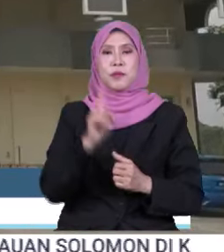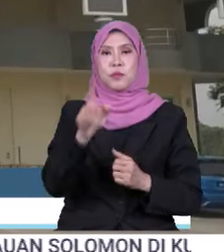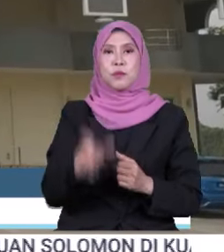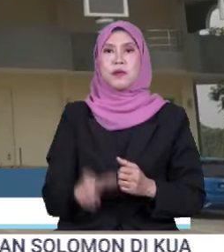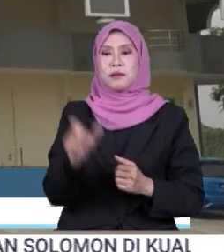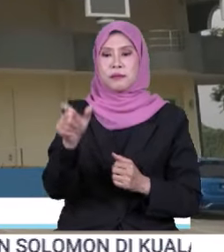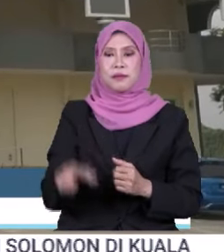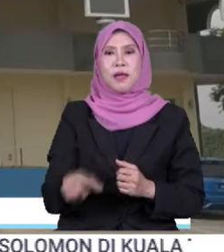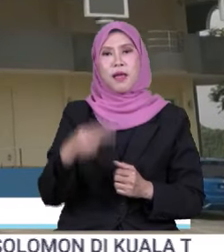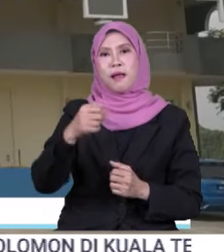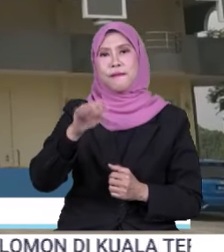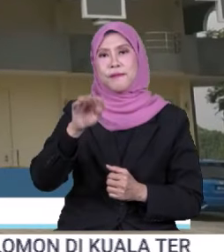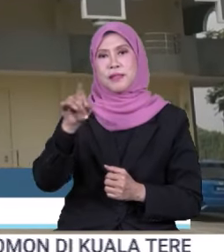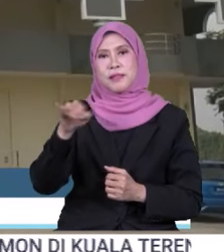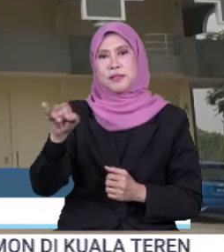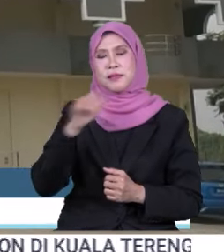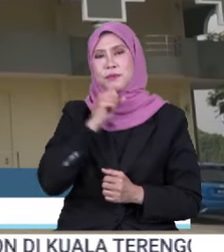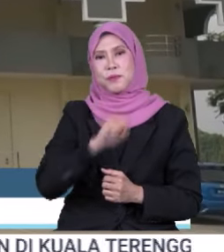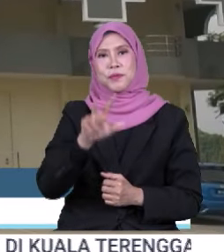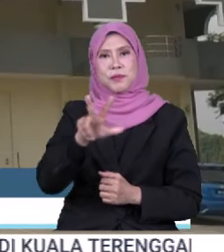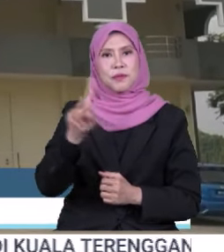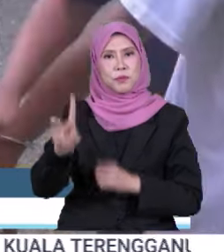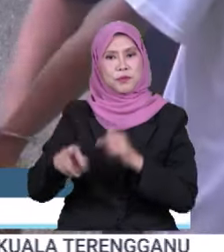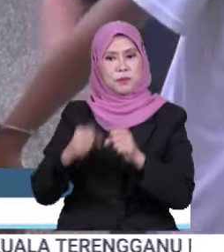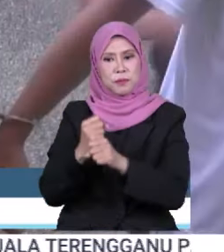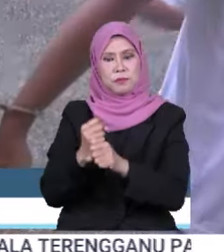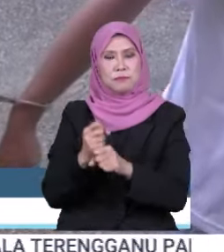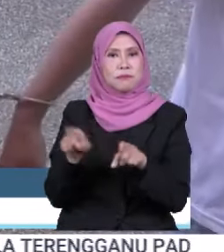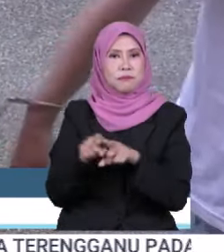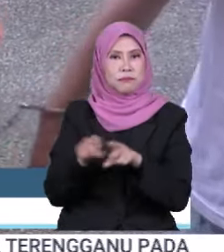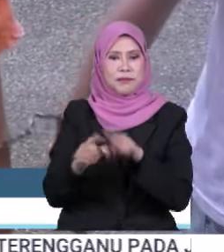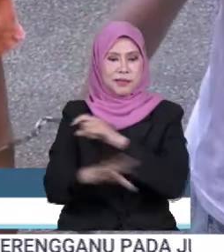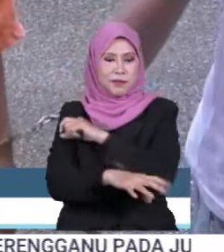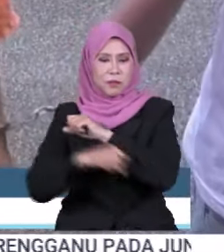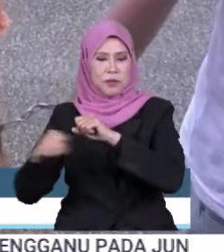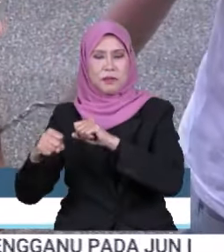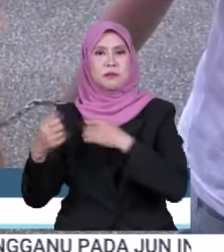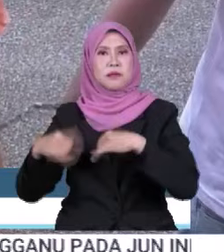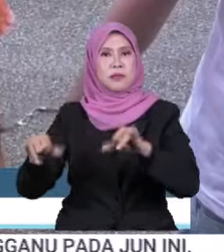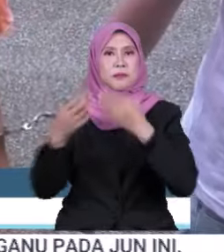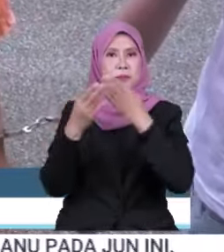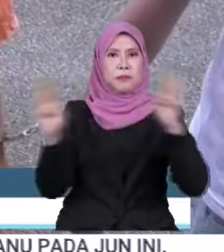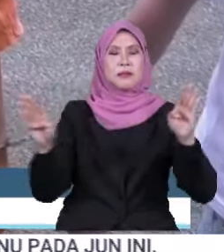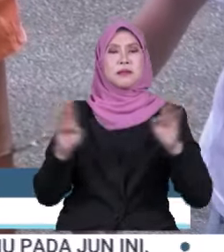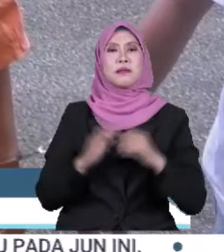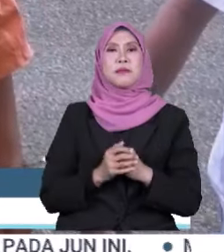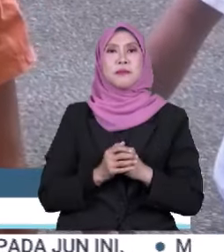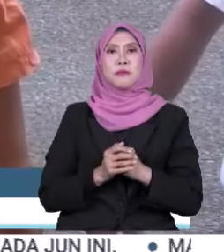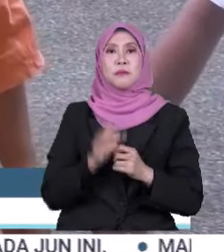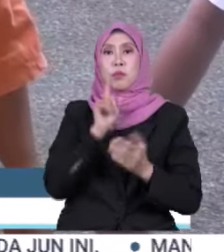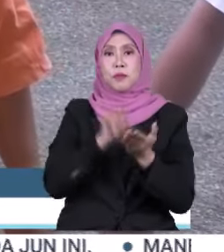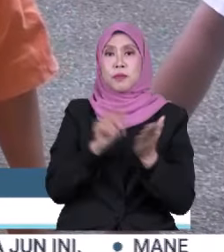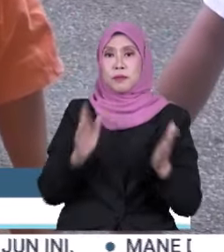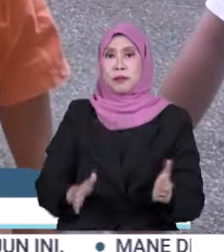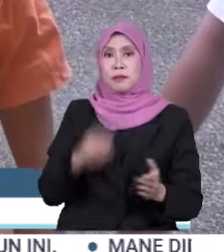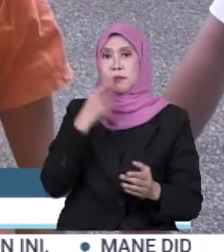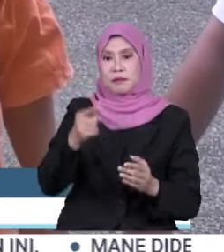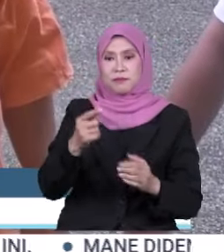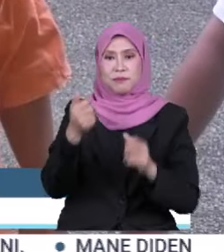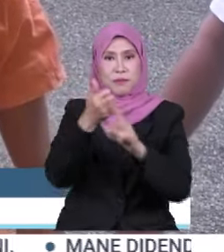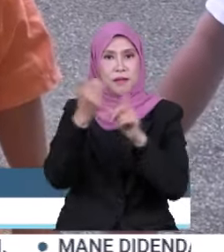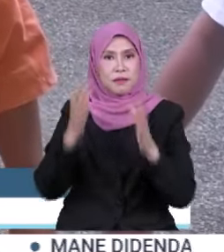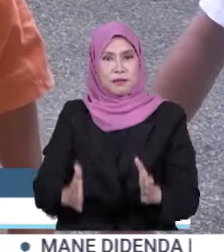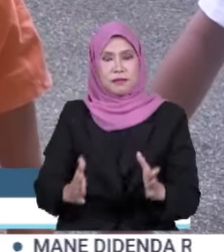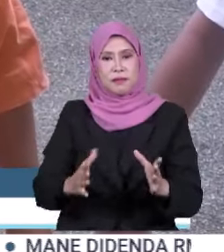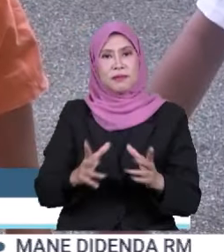tertuduh, Cik Nur Hafizi Cik Nur, 32 tahun, yang bersama melakukan penculikan masih bebas. Media sebelum ini melaporkan mangsa dilarikan